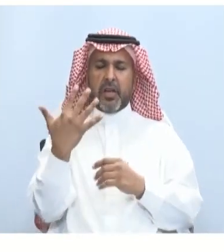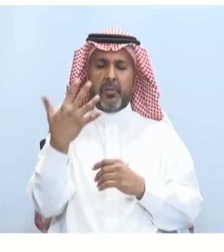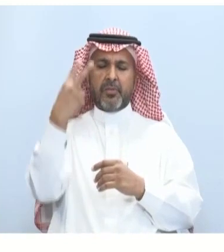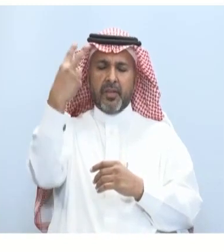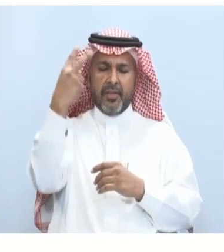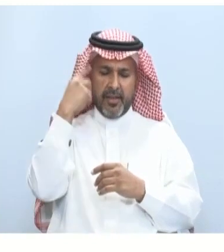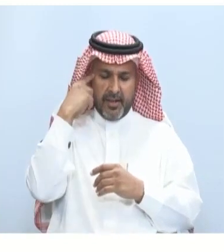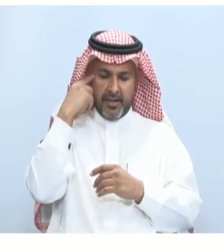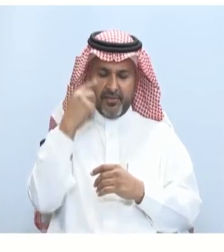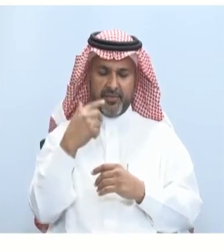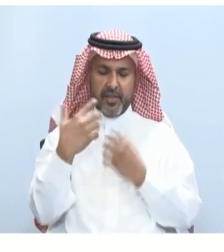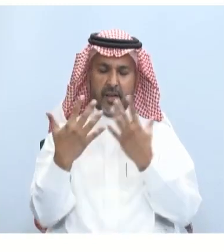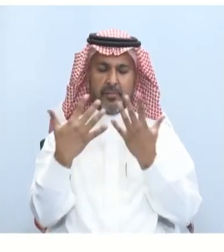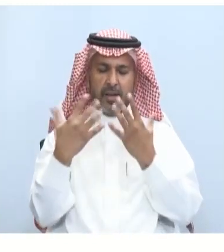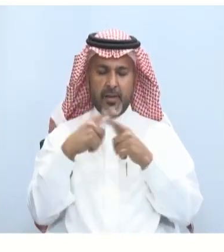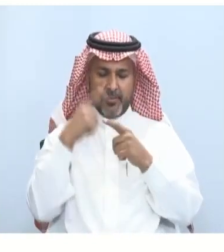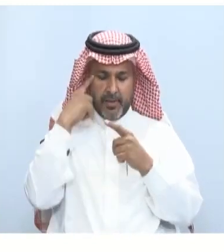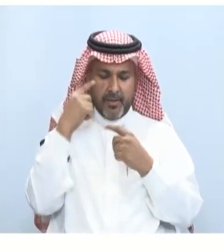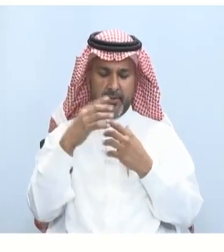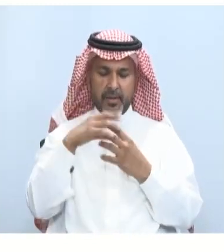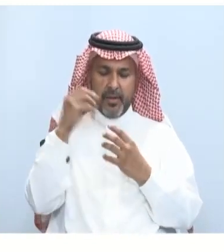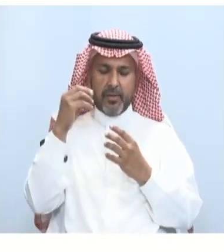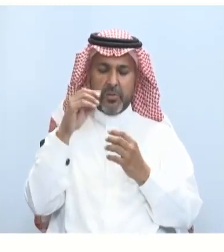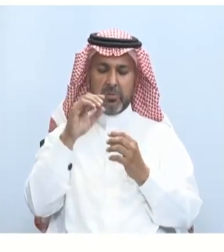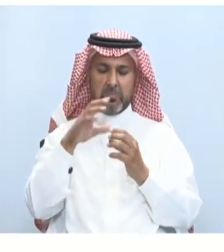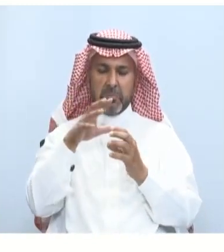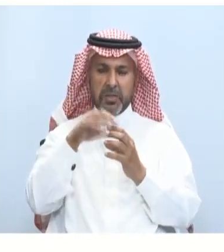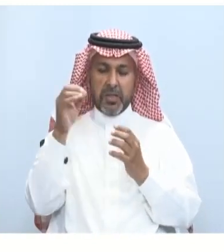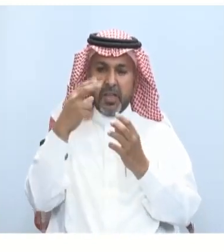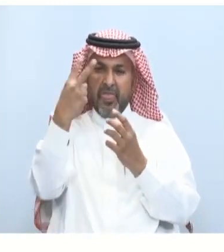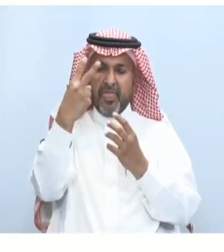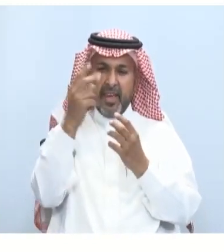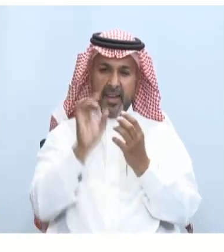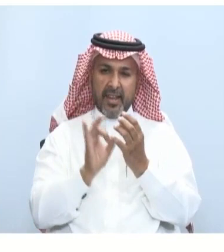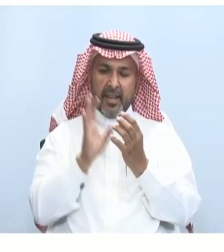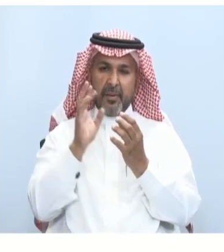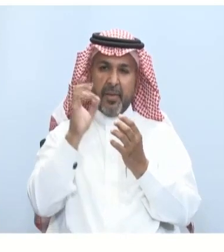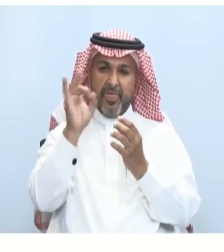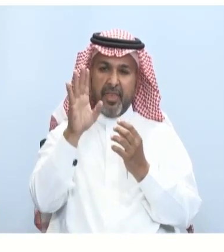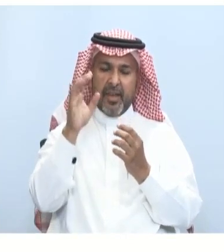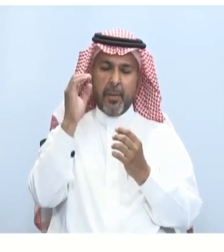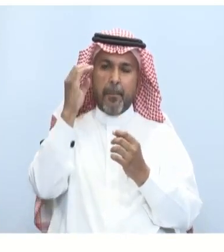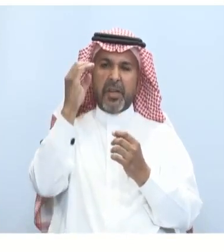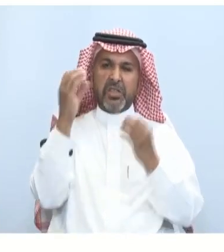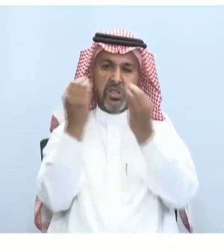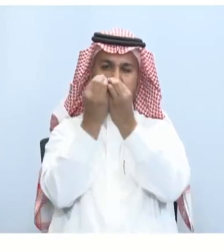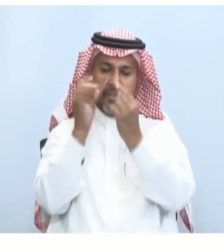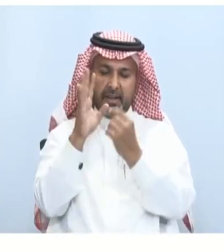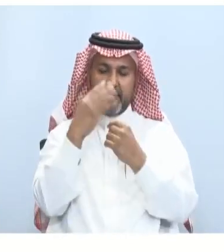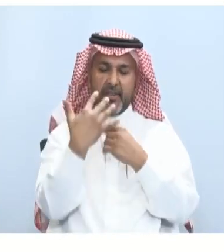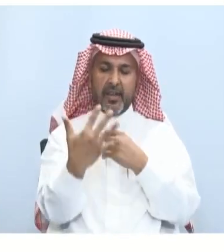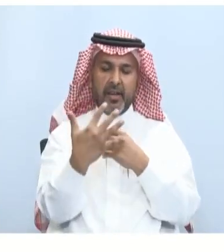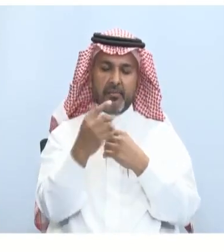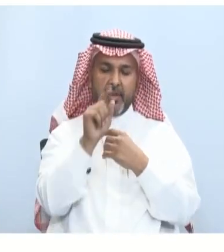الجذر والسالب راح السالب اللي داخل الجذر راح تعطيني اي يعني معناه اول ما اشوف الجذر